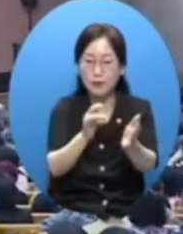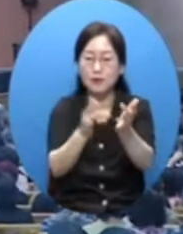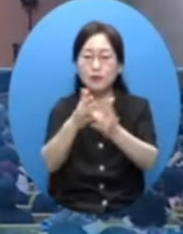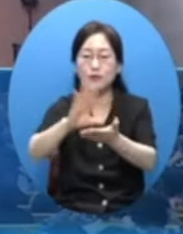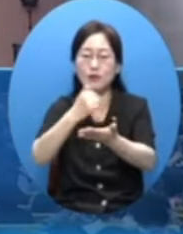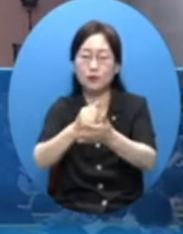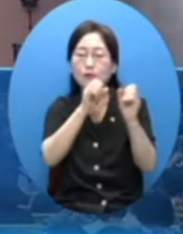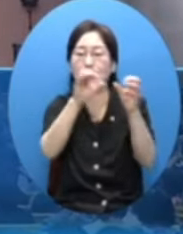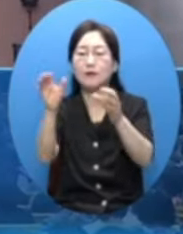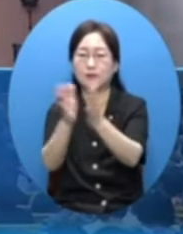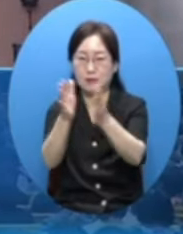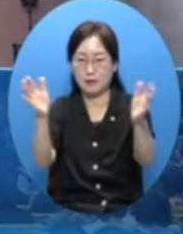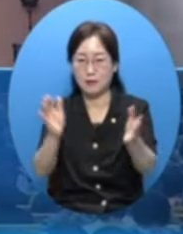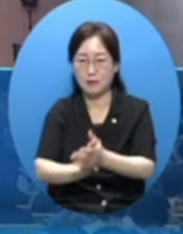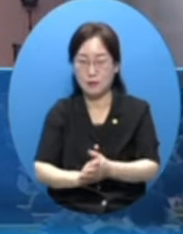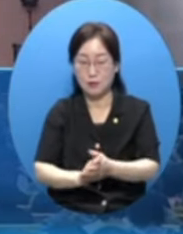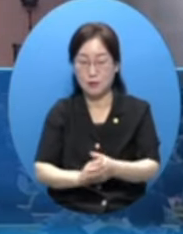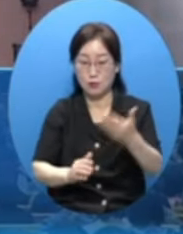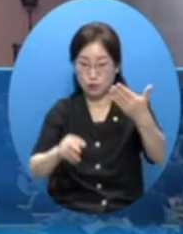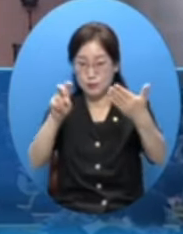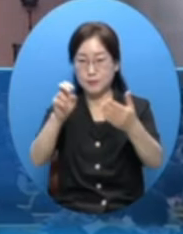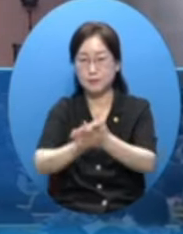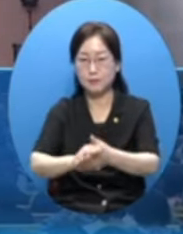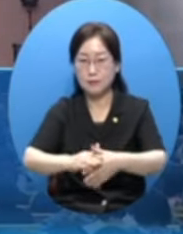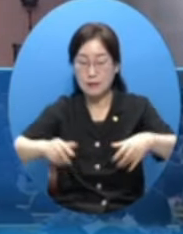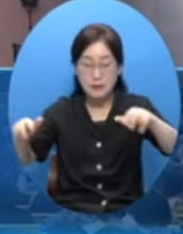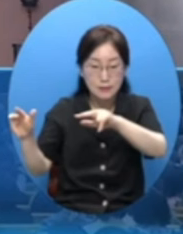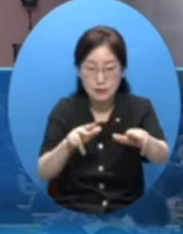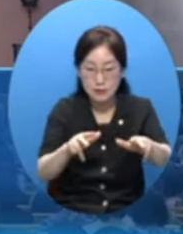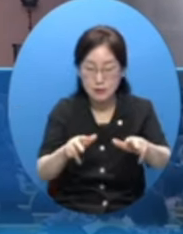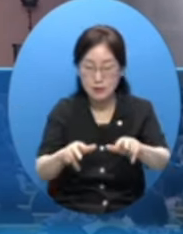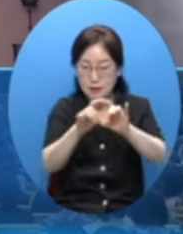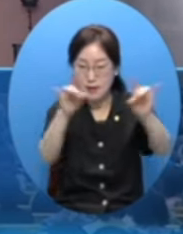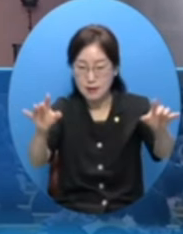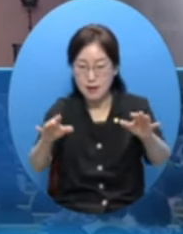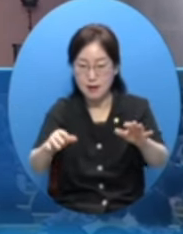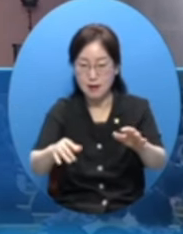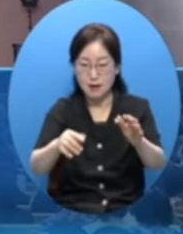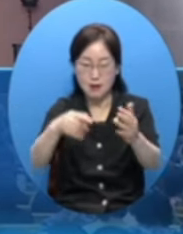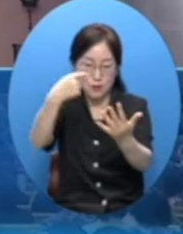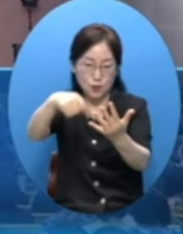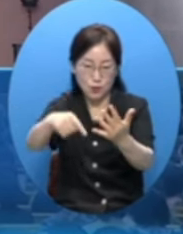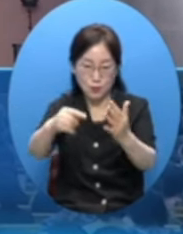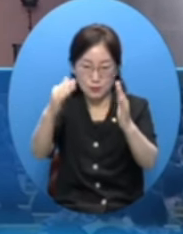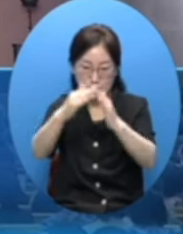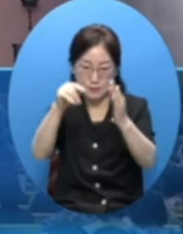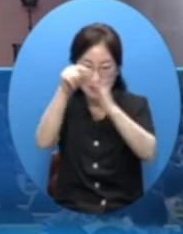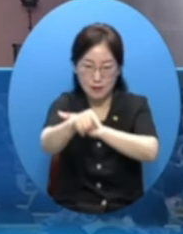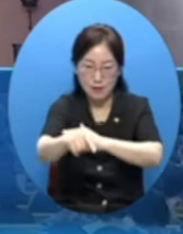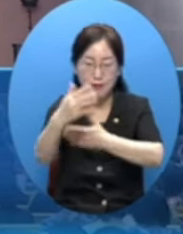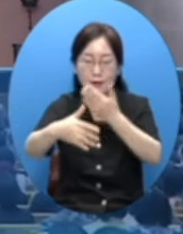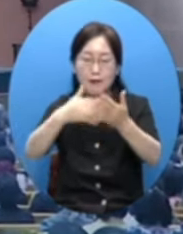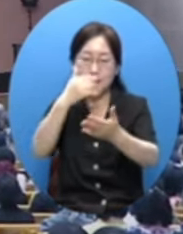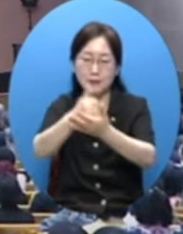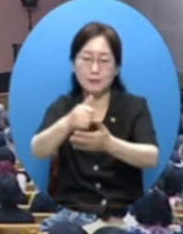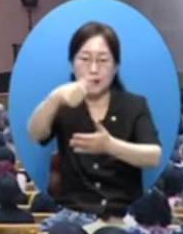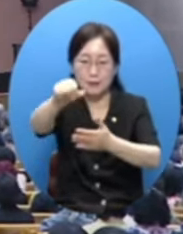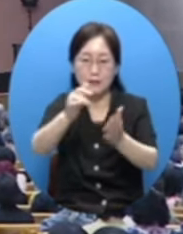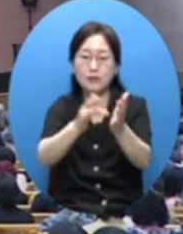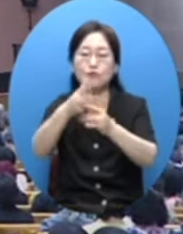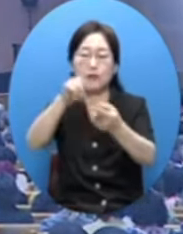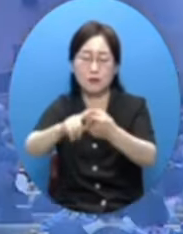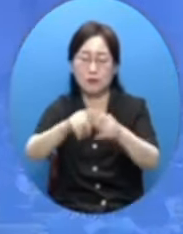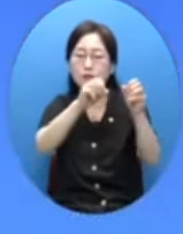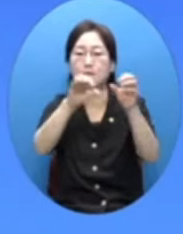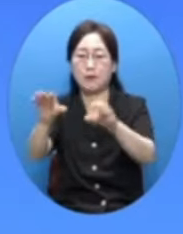사도행전 9장 20절은 이렇게 말씀합니다. 즉시로 각 회당에서 예수가 하나님의 아들이심을 전파하니. 예수를 만나